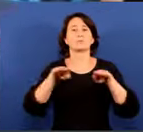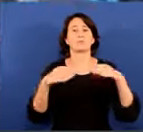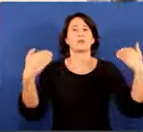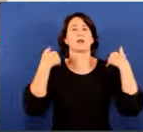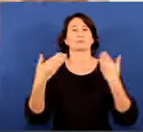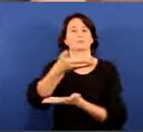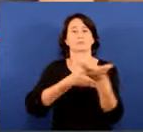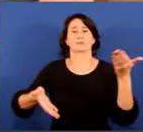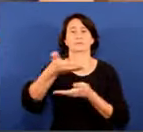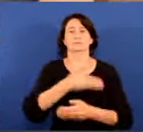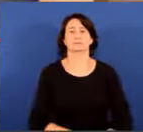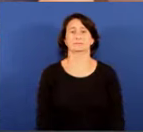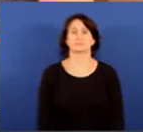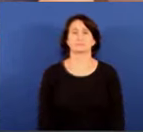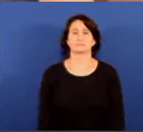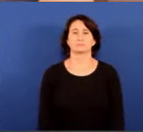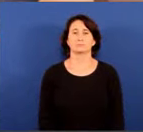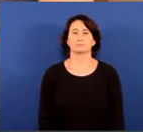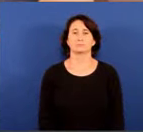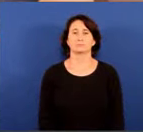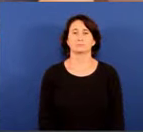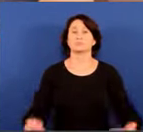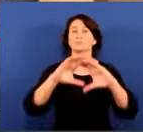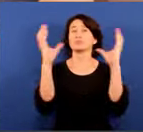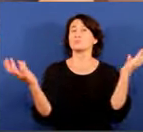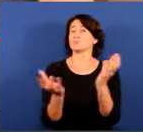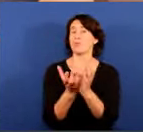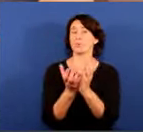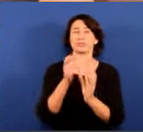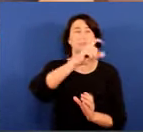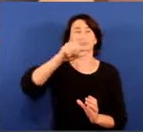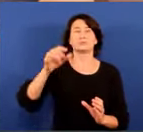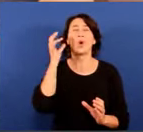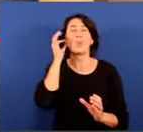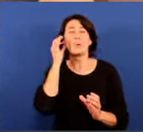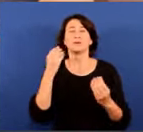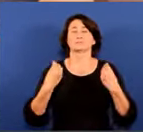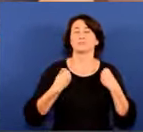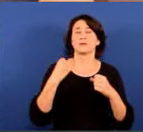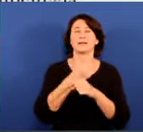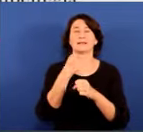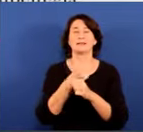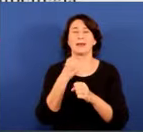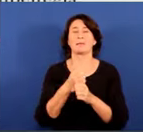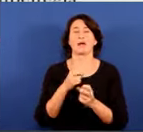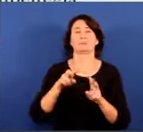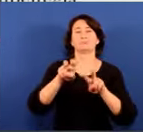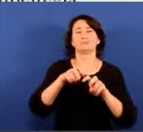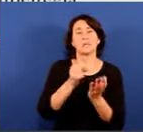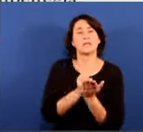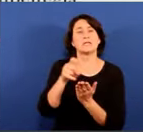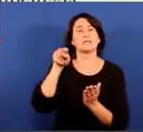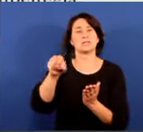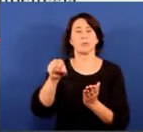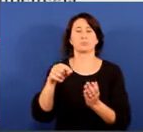guztiek beren eskubideak aldarrikatzea, guztientzako bizitza kalitate hoberenaren alde egiteko eta berdintasuna